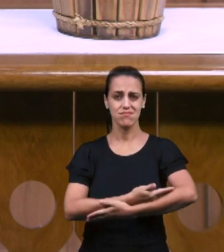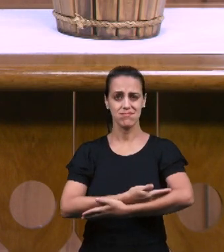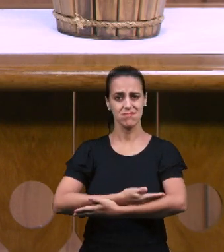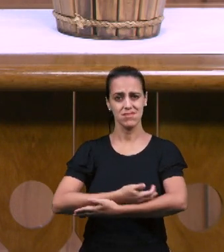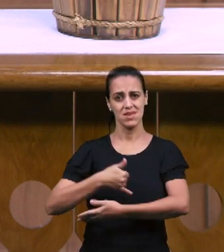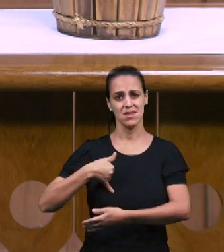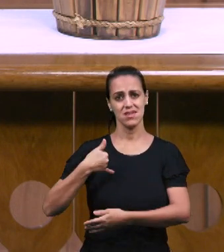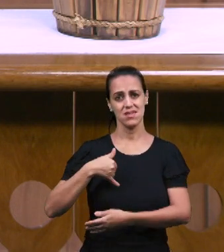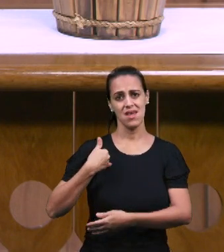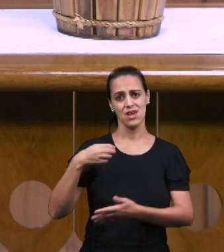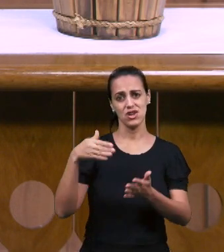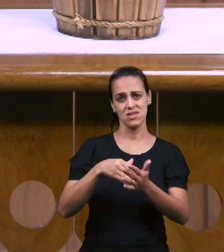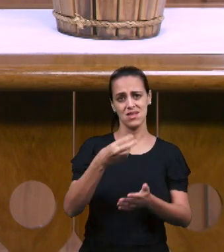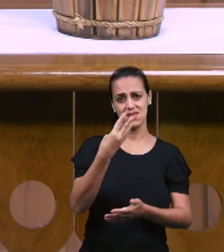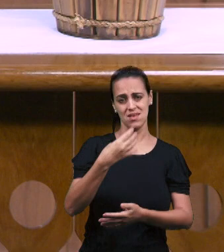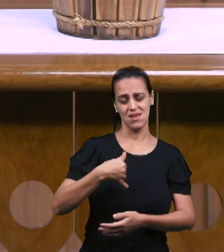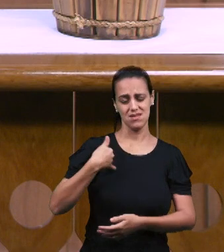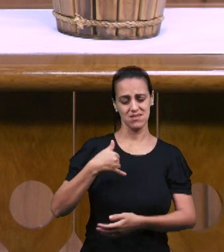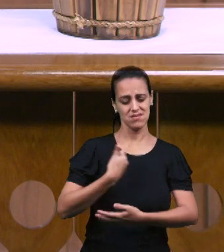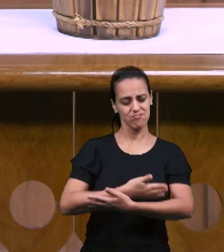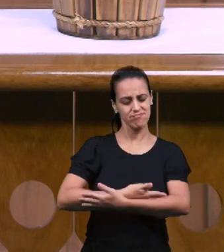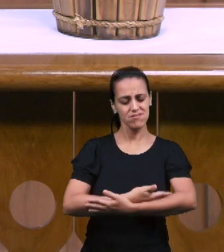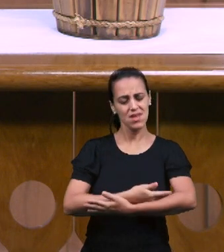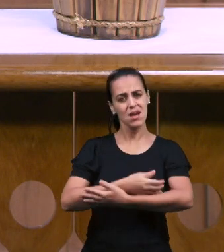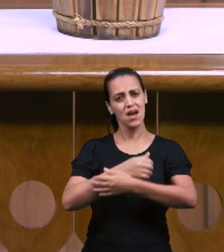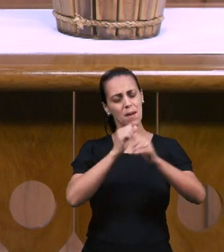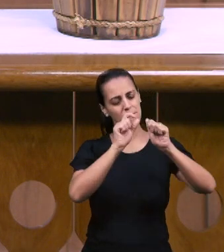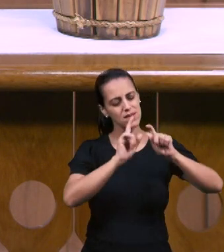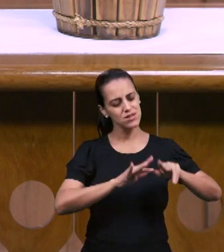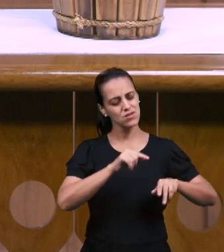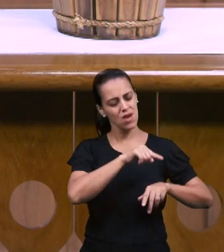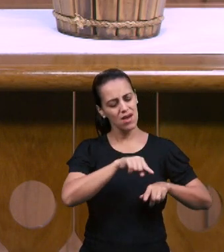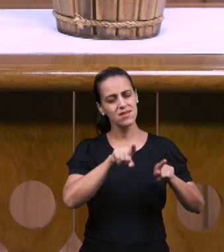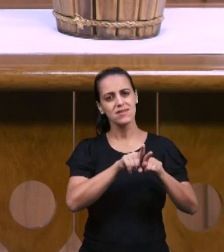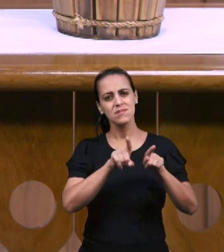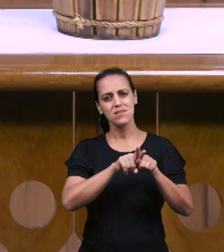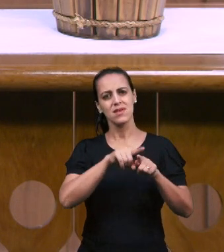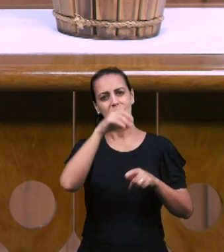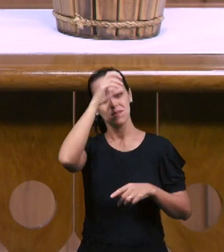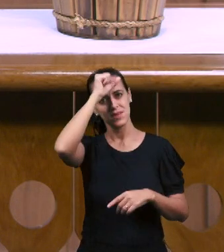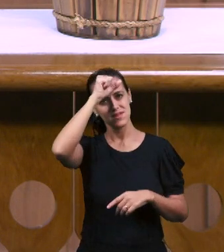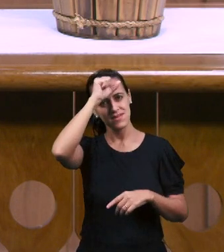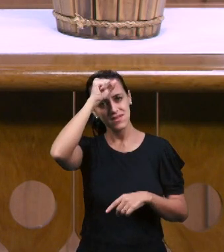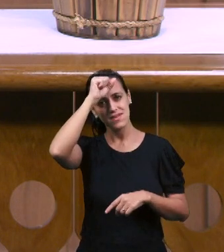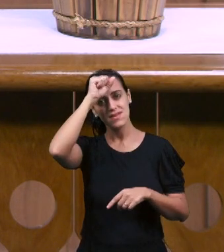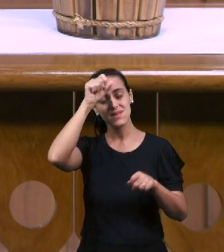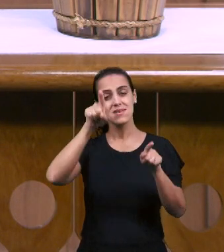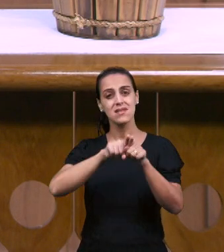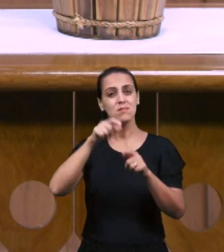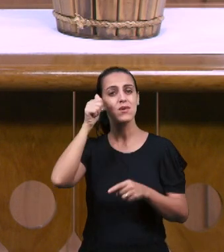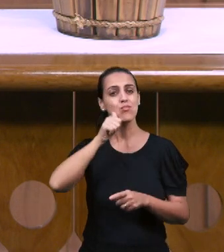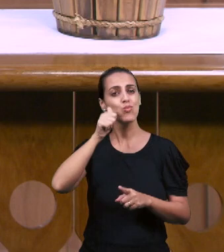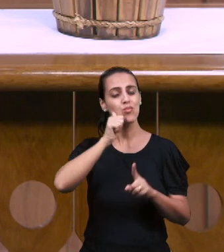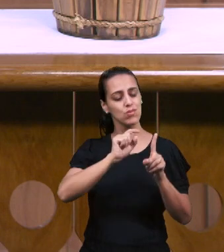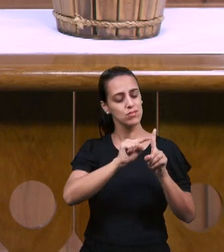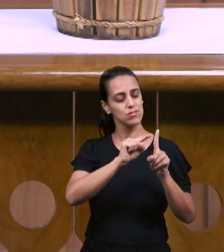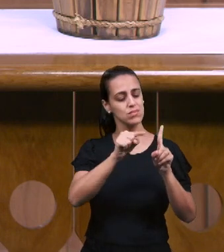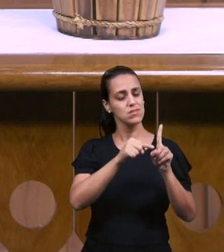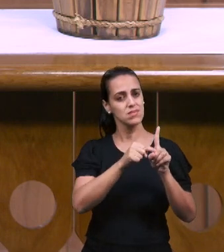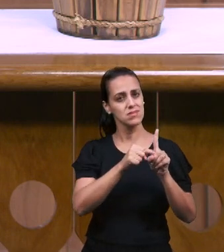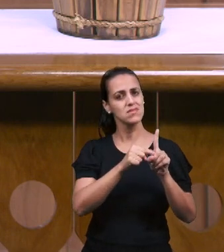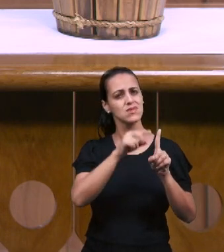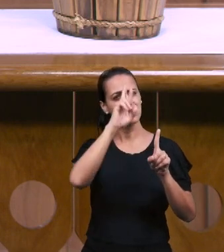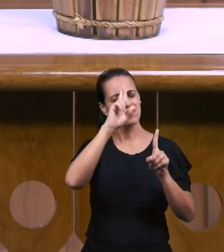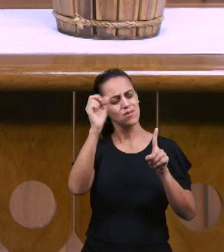leur mère de 0 à 3 ans, afin que tu puisses les bénir dans l'apprentissage de ta parole. Aussi tes servantes qui sont enceintes, puissent